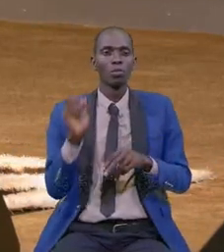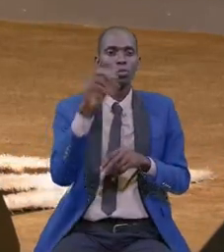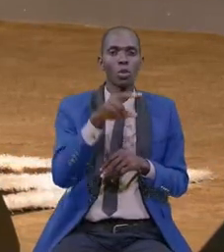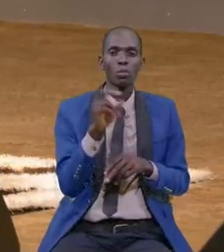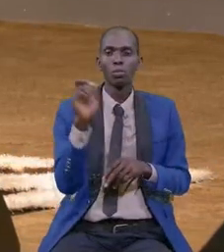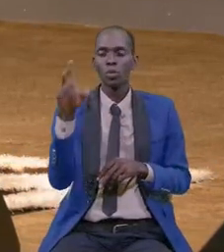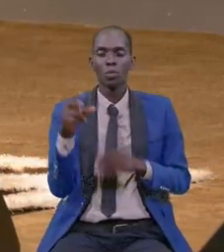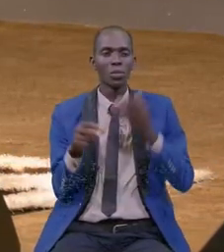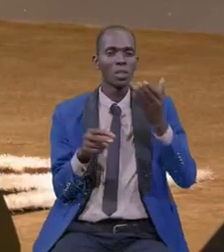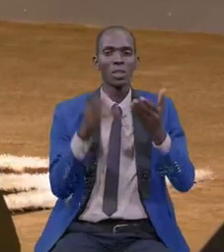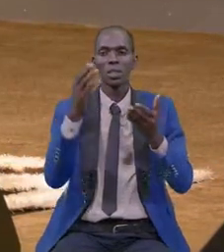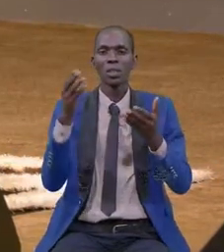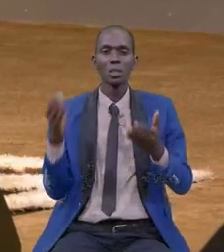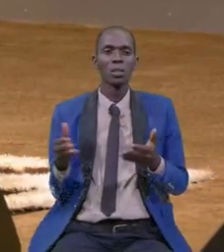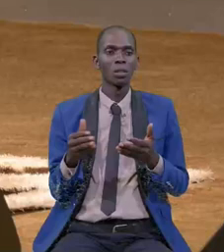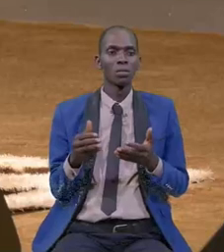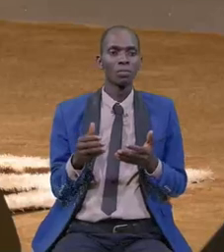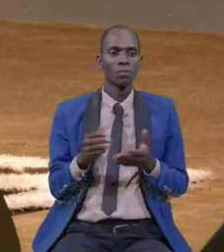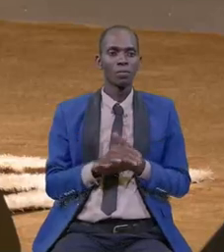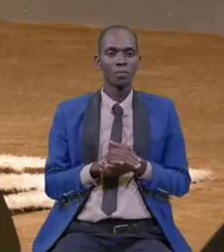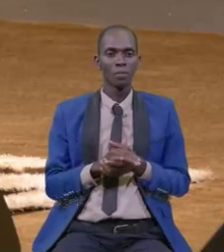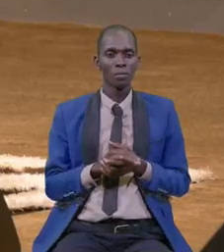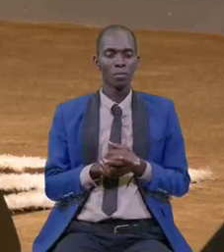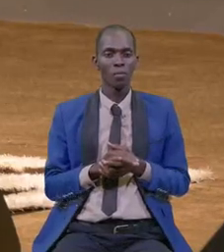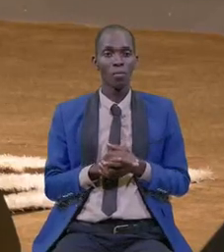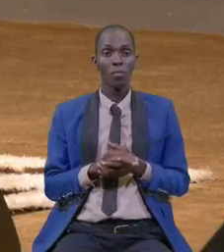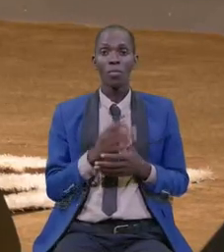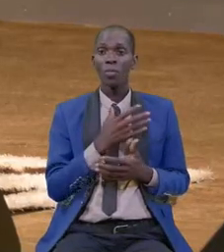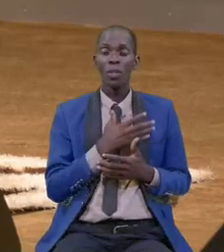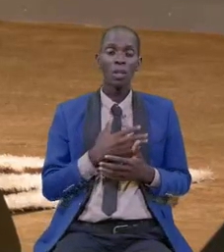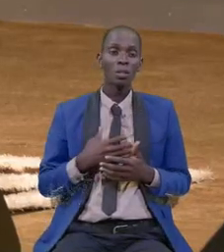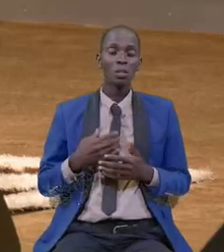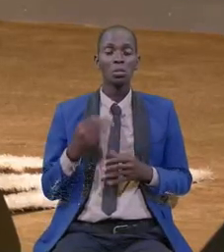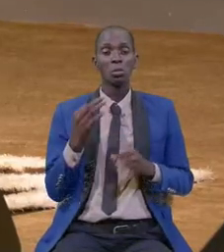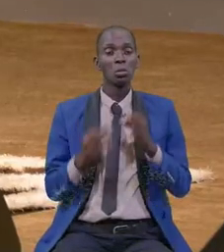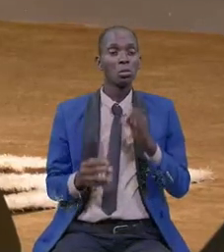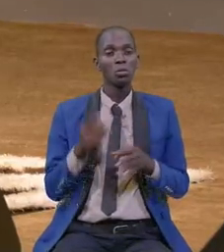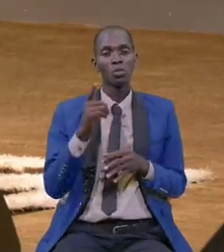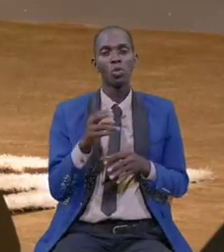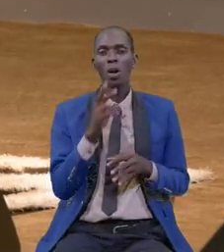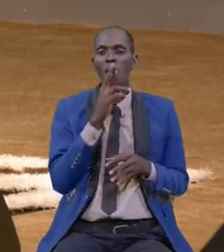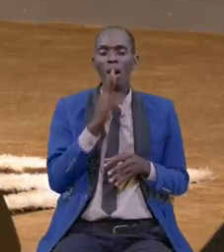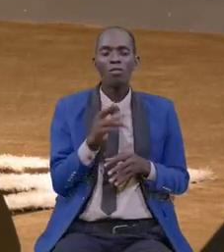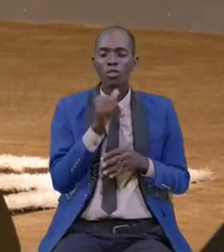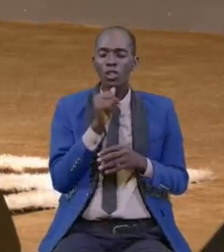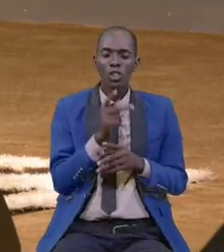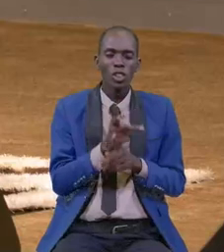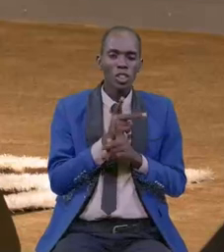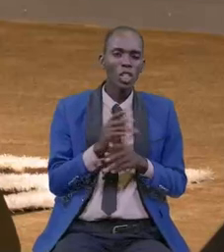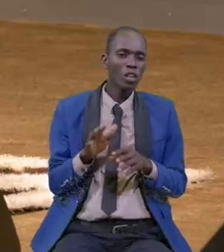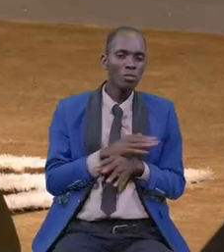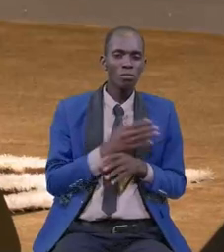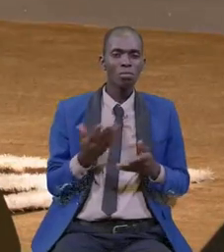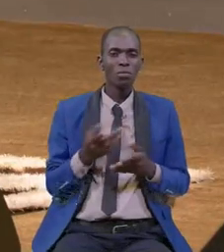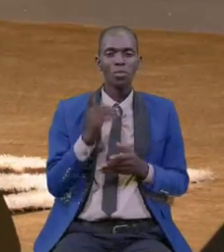en gardant la vie des autres en assusjtissant les autres et toi tu fais de telles choses et tu n'euvres pas sur la voix du